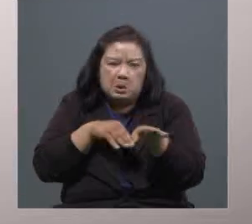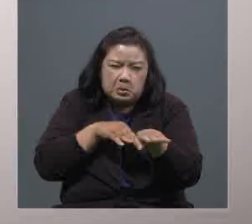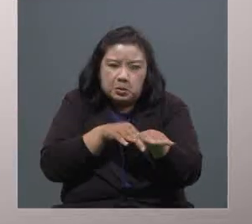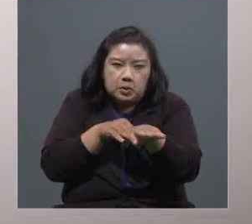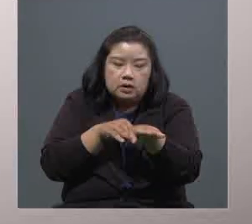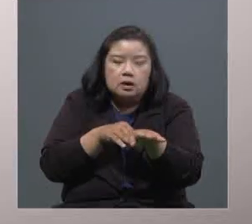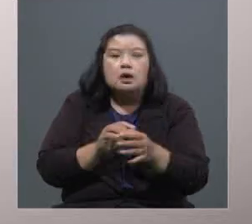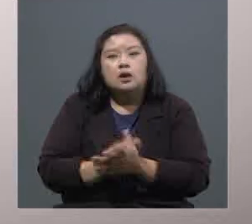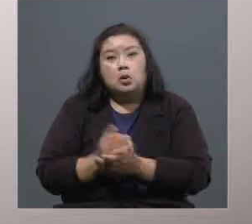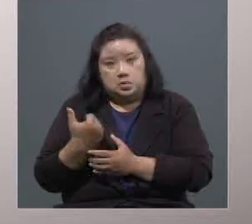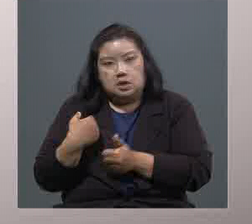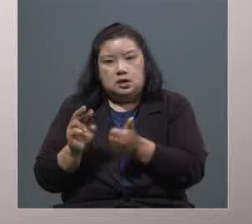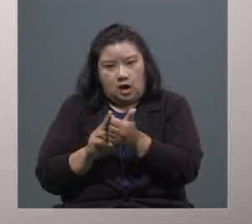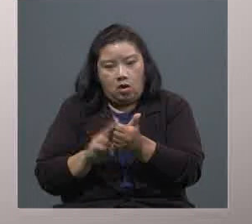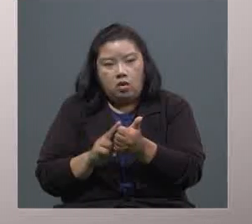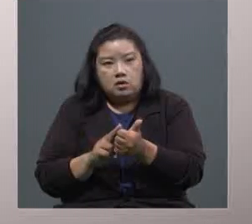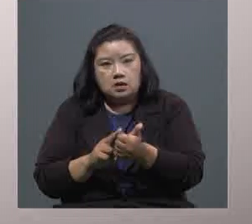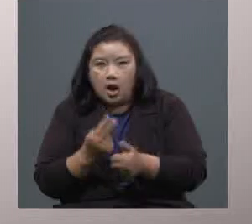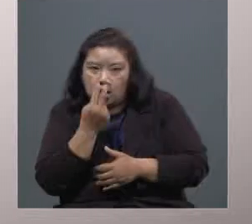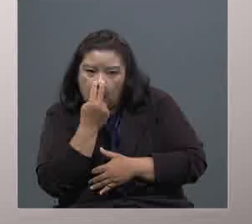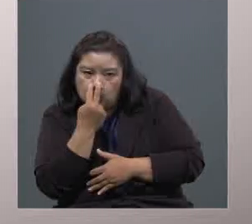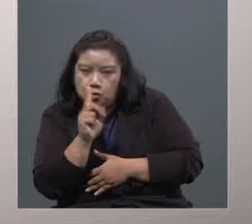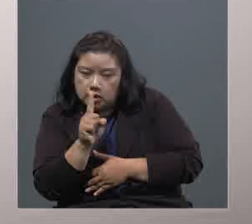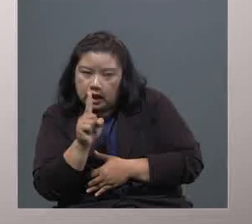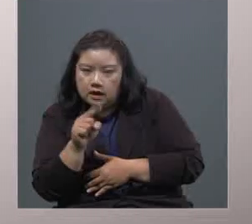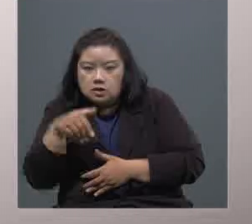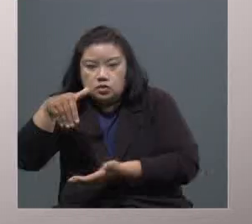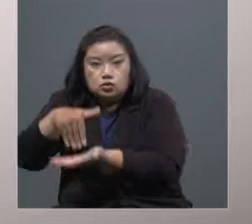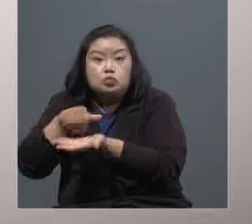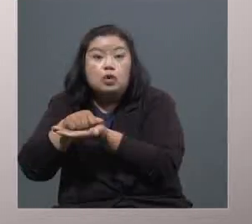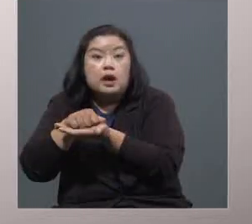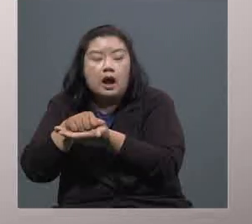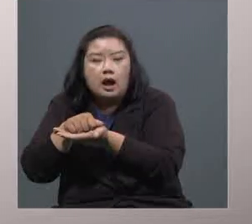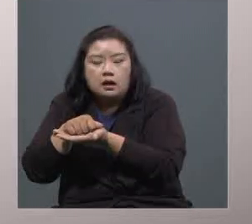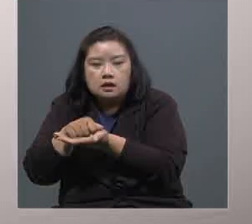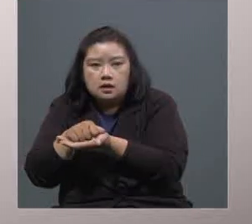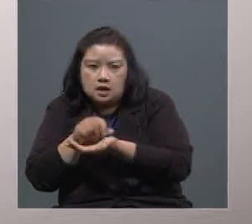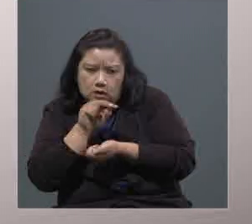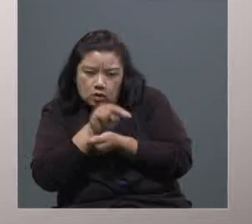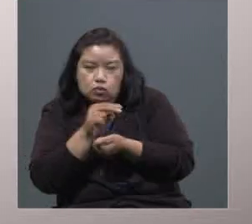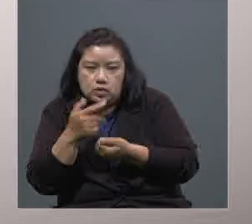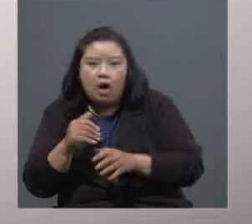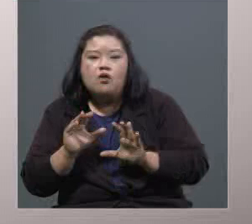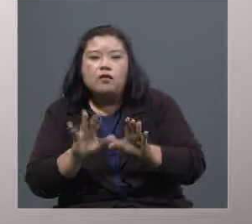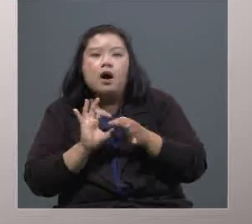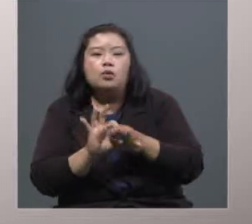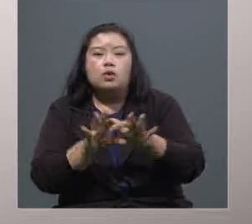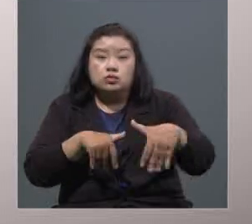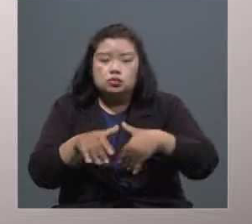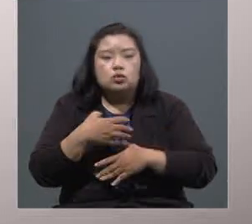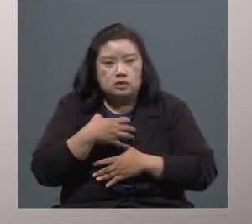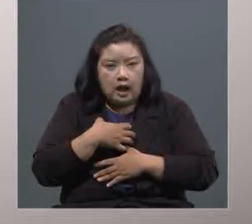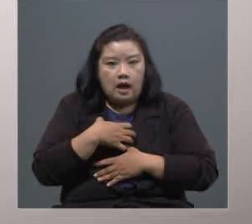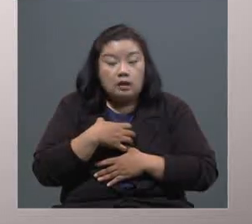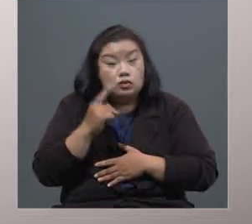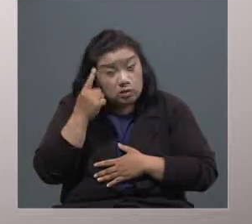รัฐมนตรีวันนี้ลงพื้นที่ไปตรวจเยี่ยมจุดบริการประชาชนที่นั่นด้วยนะคะแล้วก็ฝากความห่วงใยไปถึงประชาชนขอให้เดินทางด้วยความ